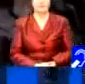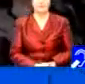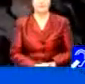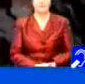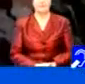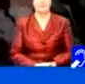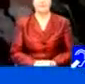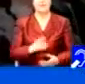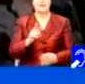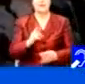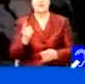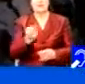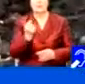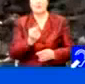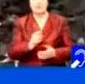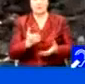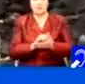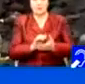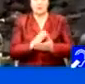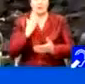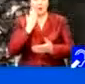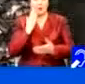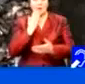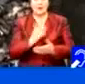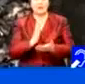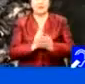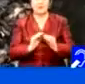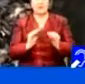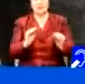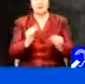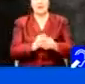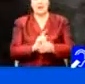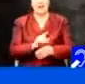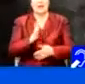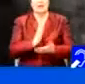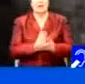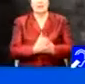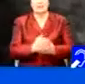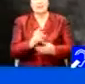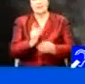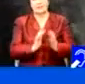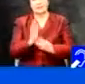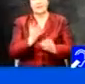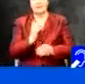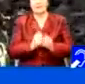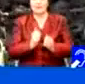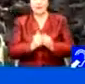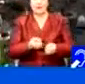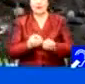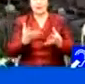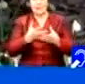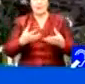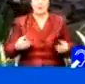Un loc magic, dar destul de puțin cunoscut, se află în România, în apropiere de Deva. Platoul Vârtoapelor din Munții Orăștiei devine în fiecare